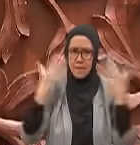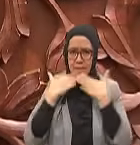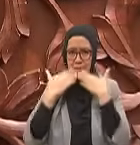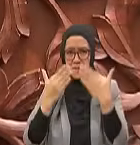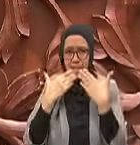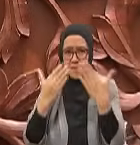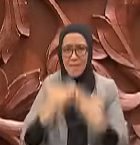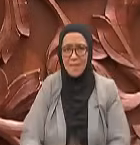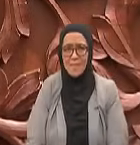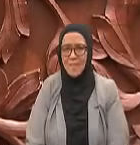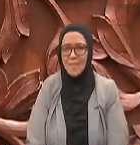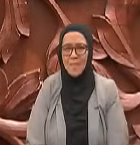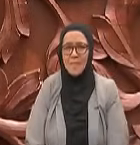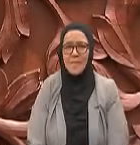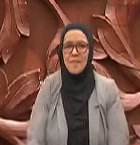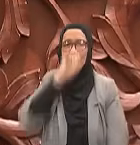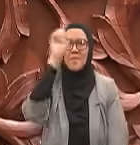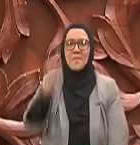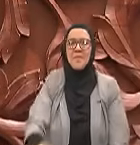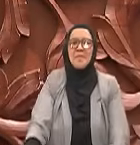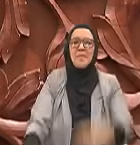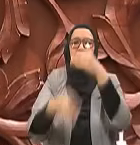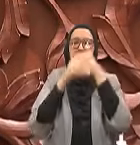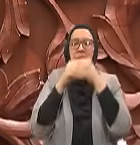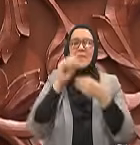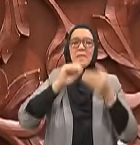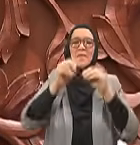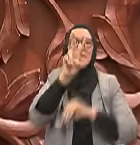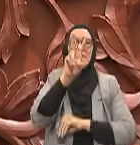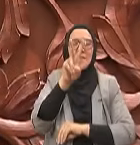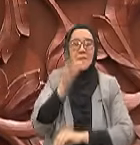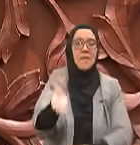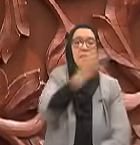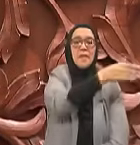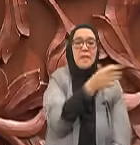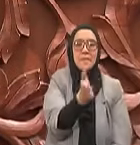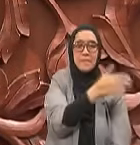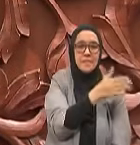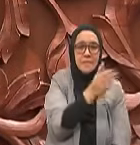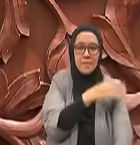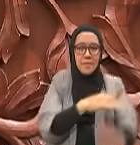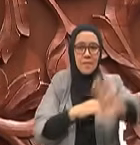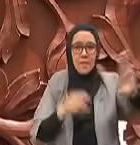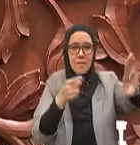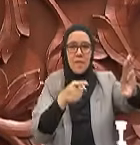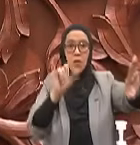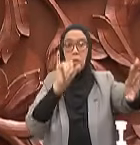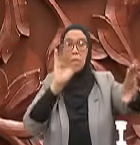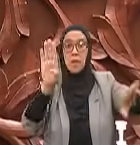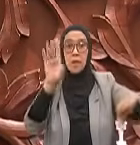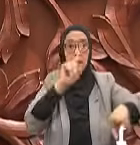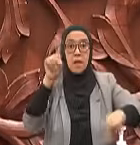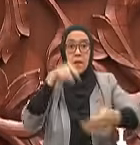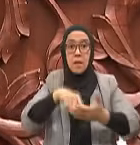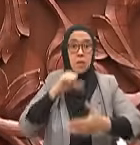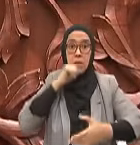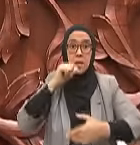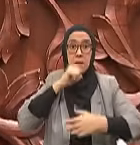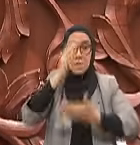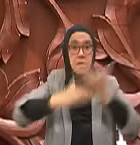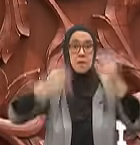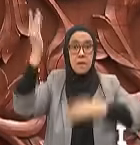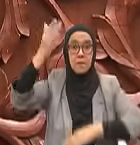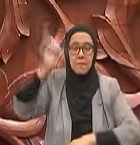soalan tambahan nama2 kenal sebelah sini Maaf ya mama Jawa ini bukanlah sesi pembahasan